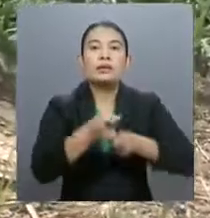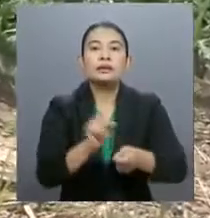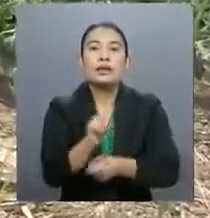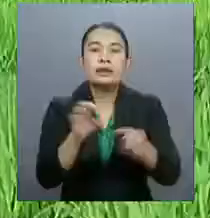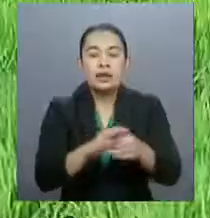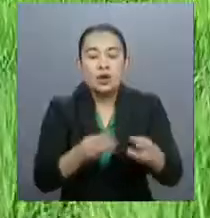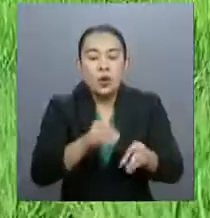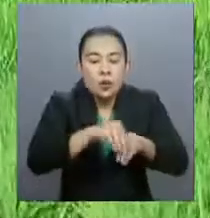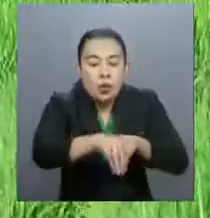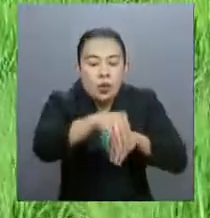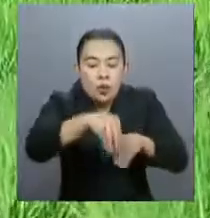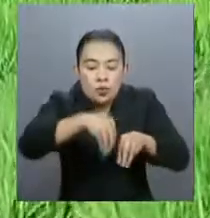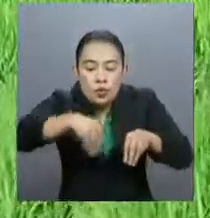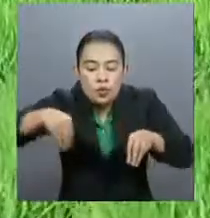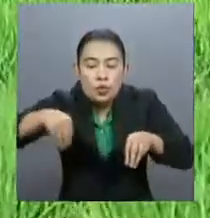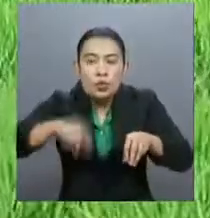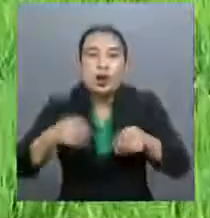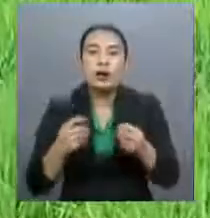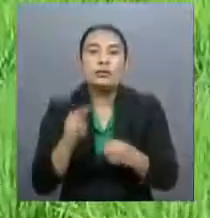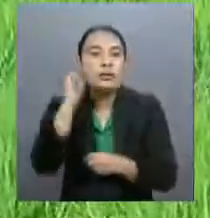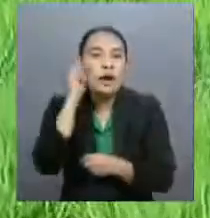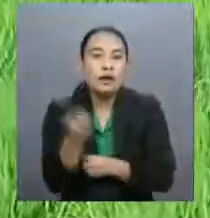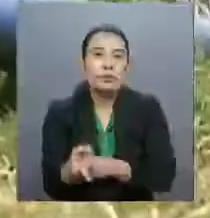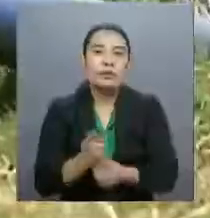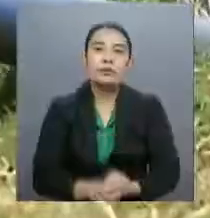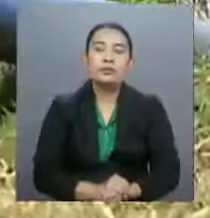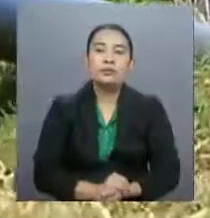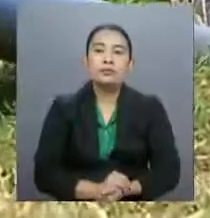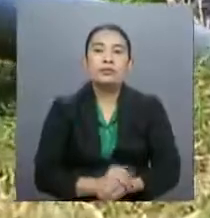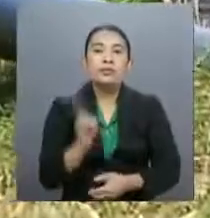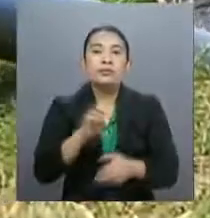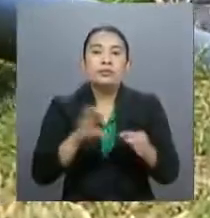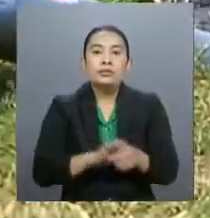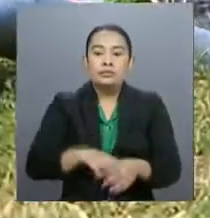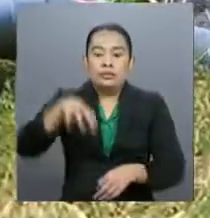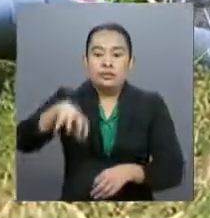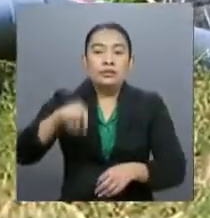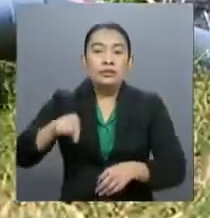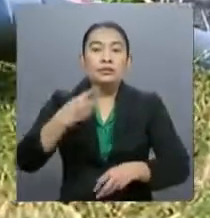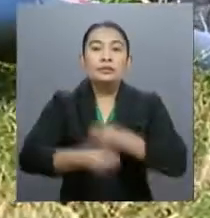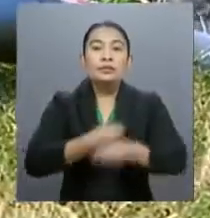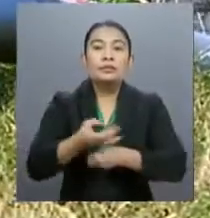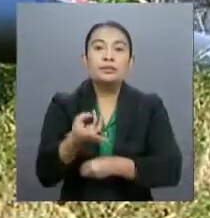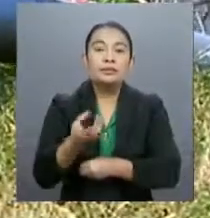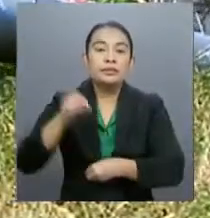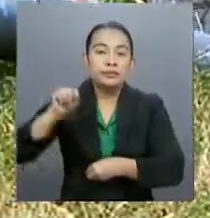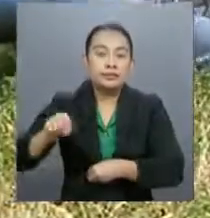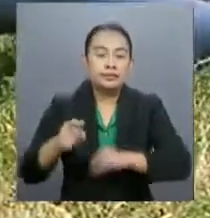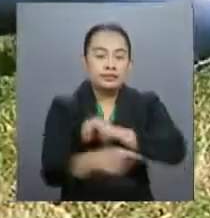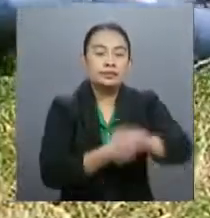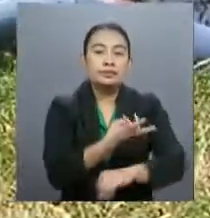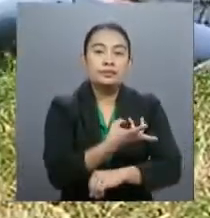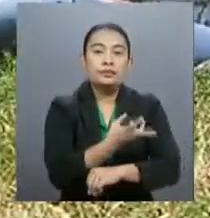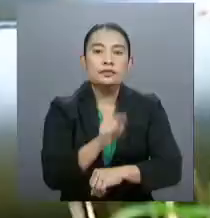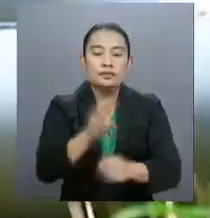พร้อมจัดโครงการเพาะปลูกครบวงจรนะคะโดยนำร่องจับคู่ประกอบการค้าข้าวกับแปลงนาข้าวซึ่งทั้งสองฝ่ายวาง